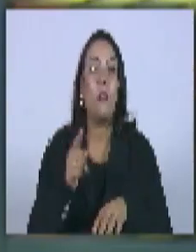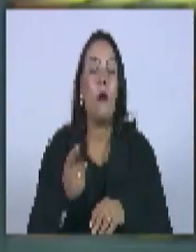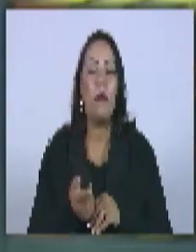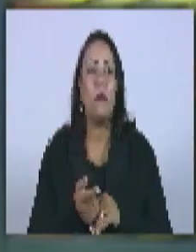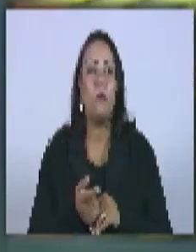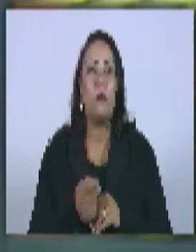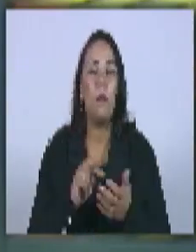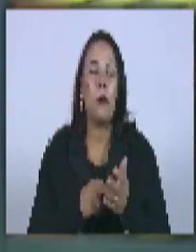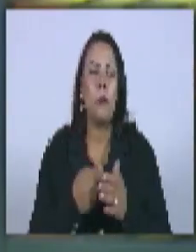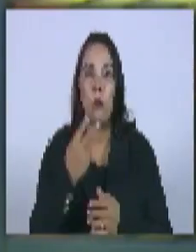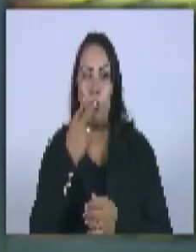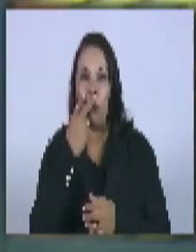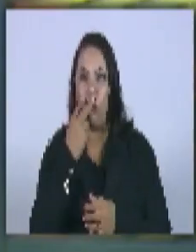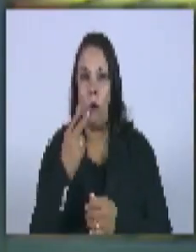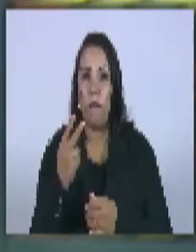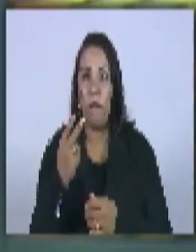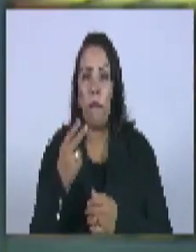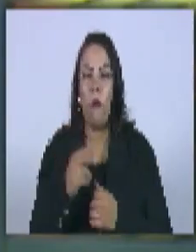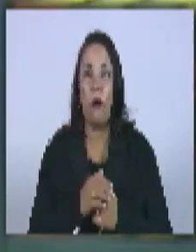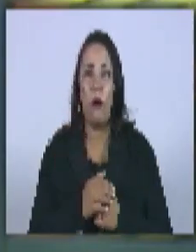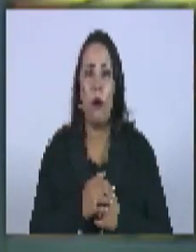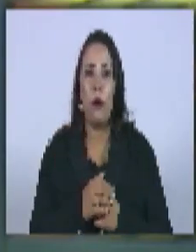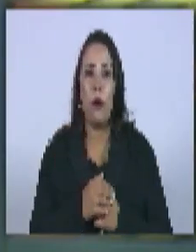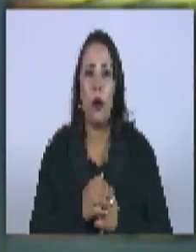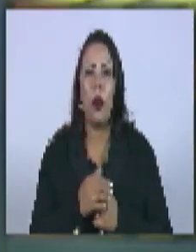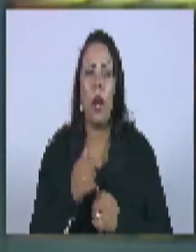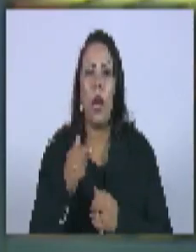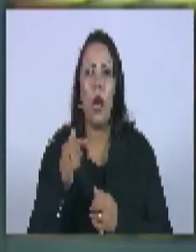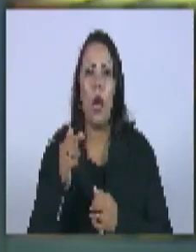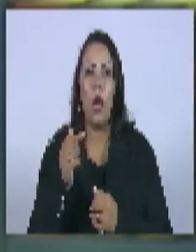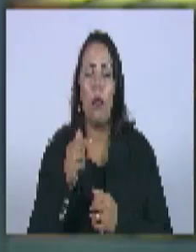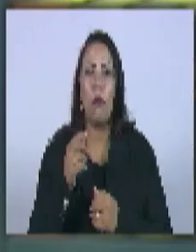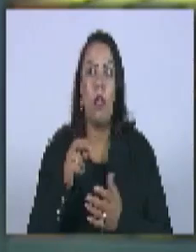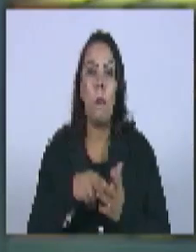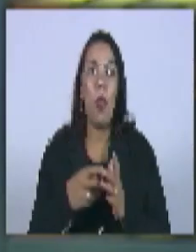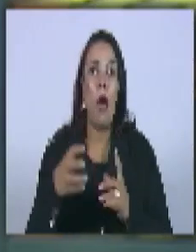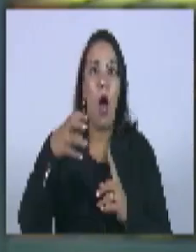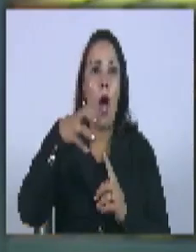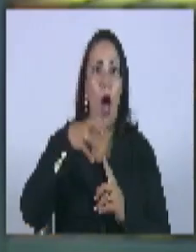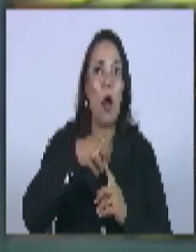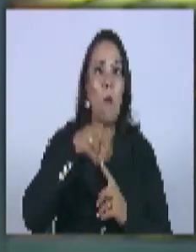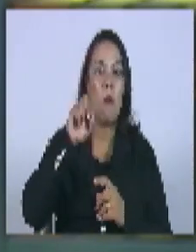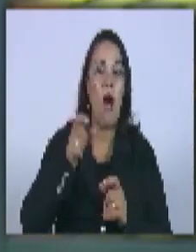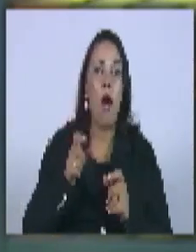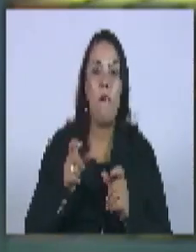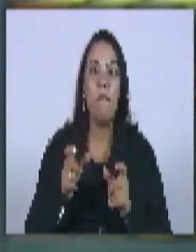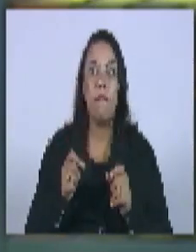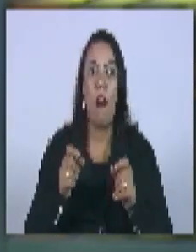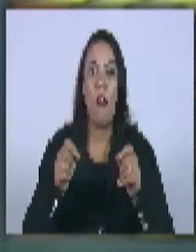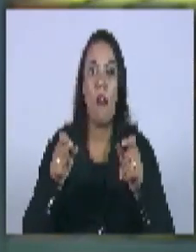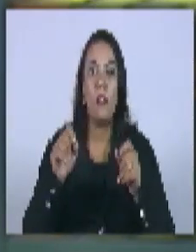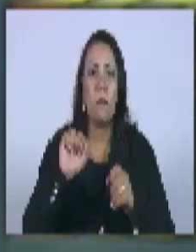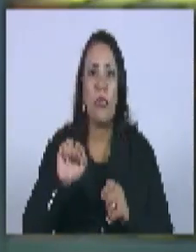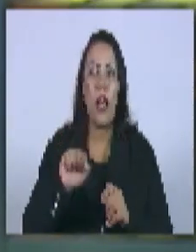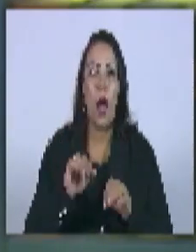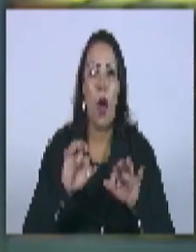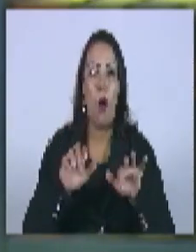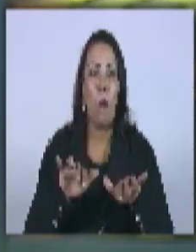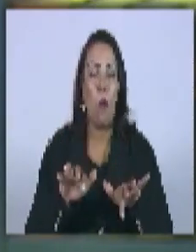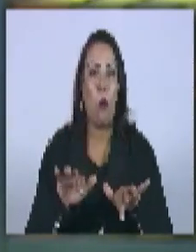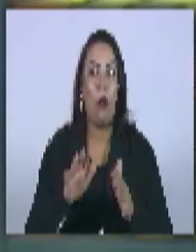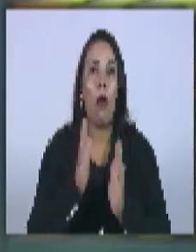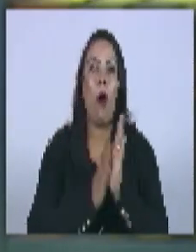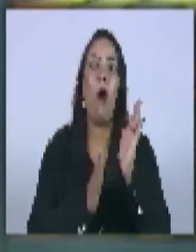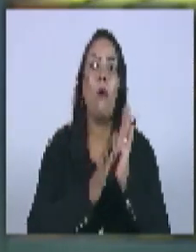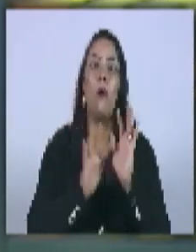يدينا انطباع ان الهجمات البرانيه دي خطيره جدا وخصوصا اذا